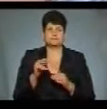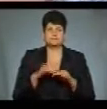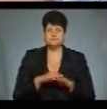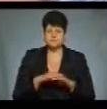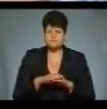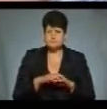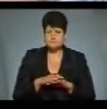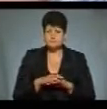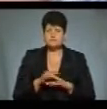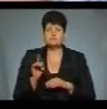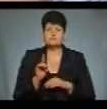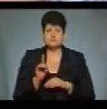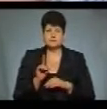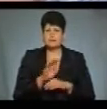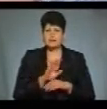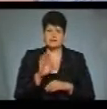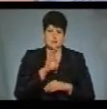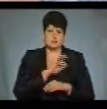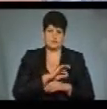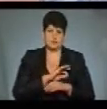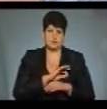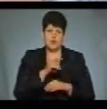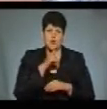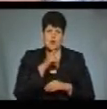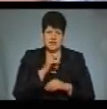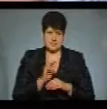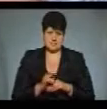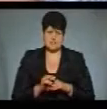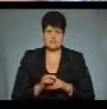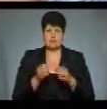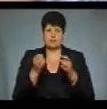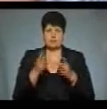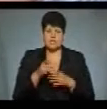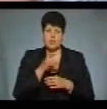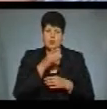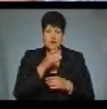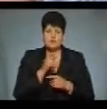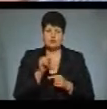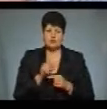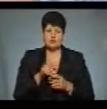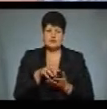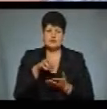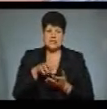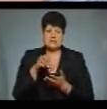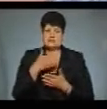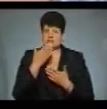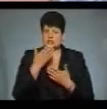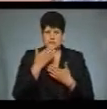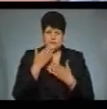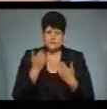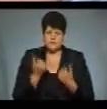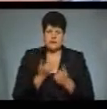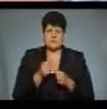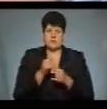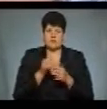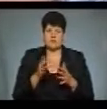математики, щоб не використовували олівець. Звичайний простий олівець, тому що сканер не відчитує, і ми не можемо, ми